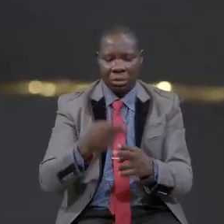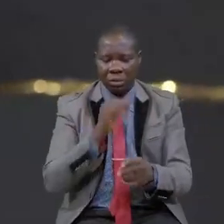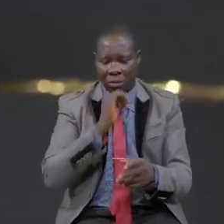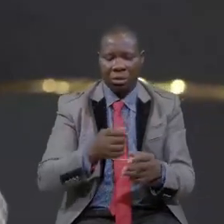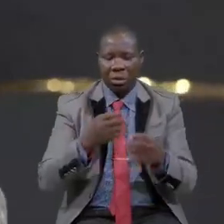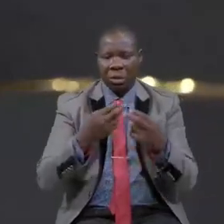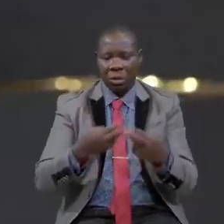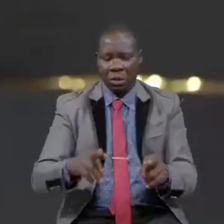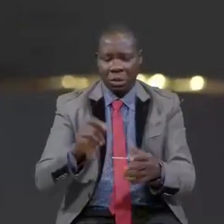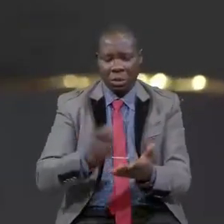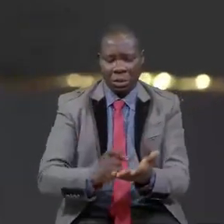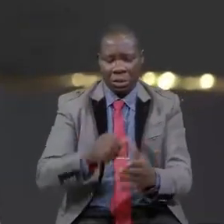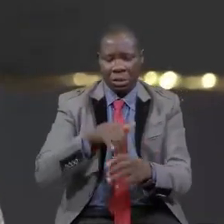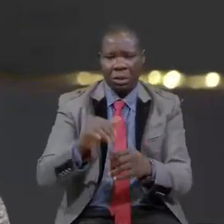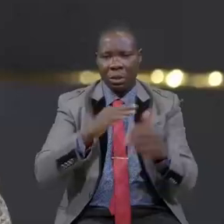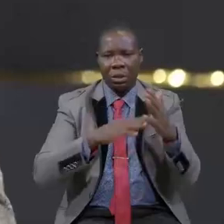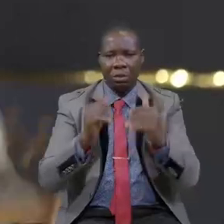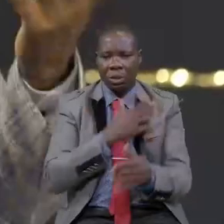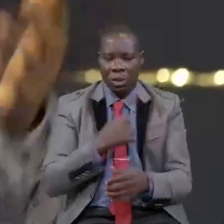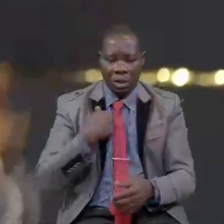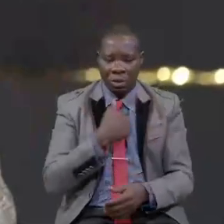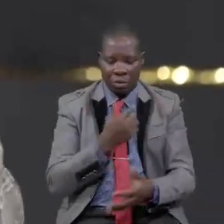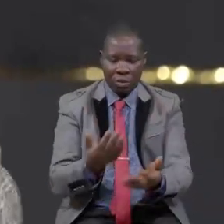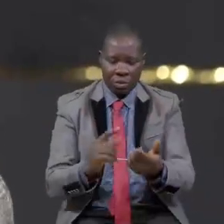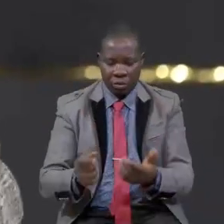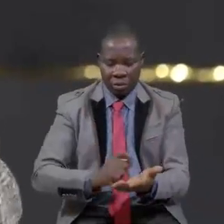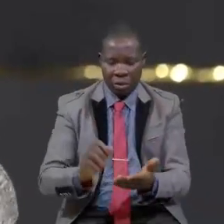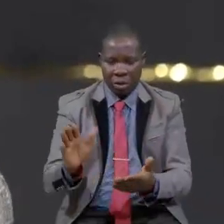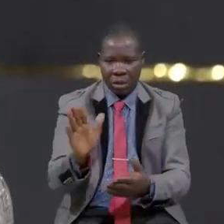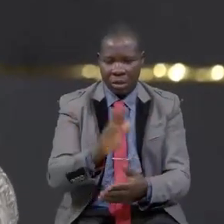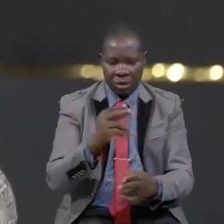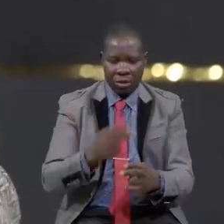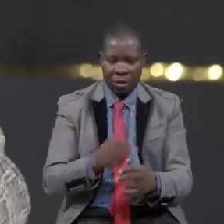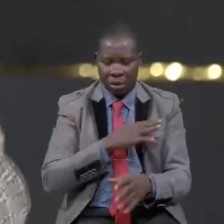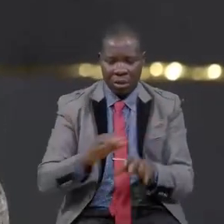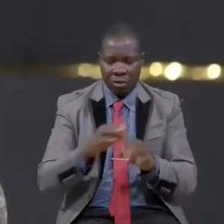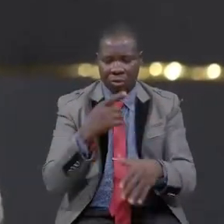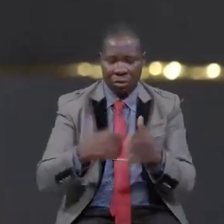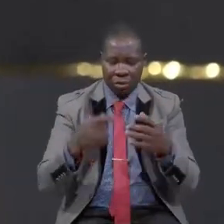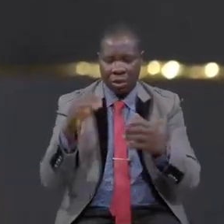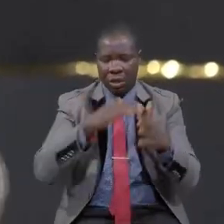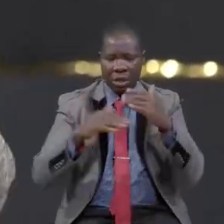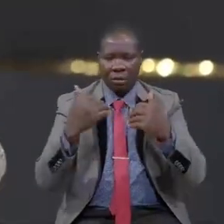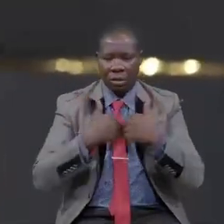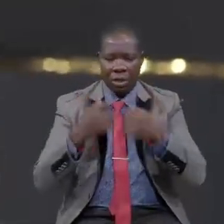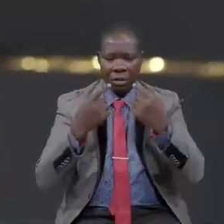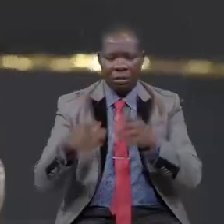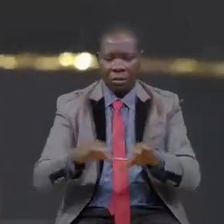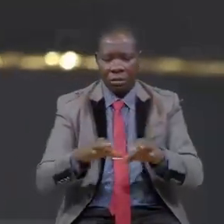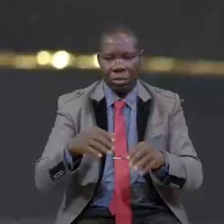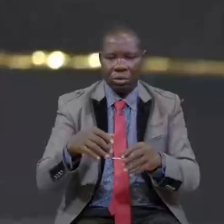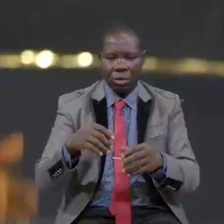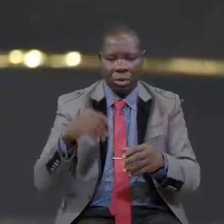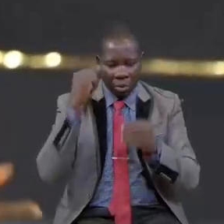déjà écrit au ciel. Maintenant, nous voulons noter ton nom et faire ce que le ciel a fait te